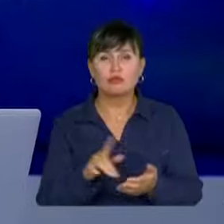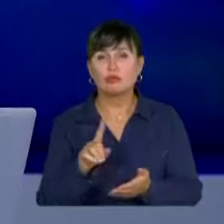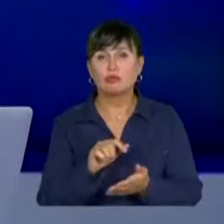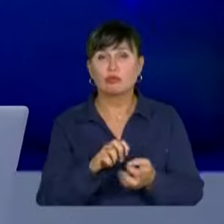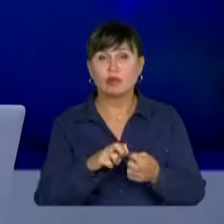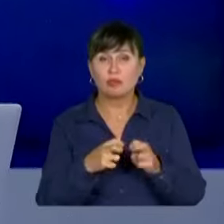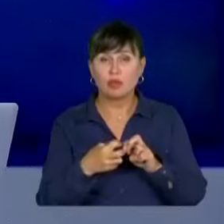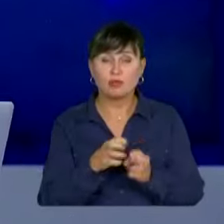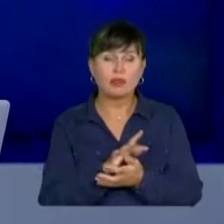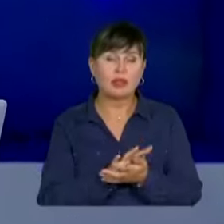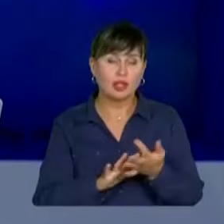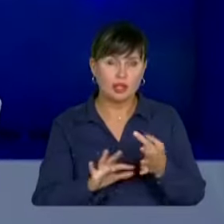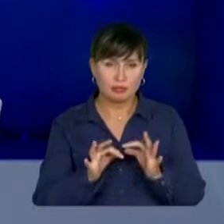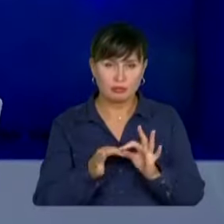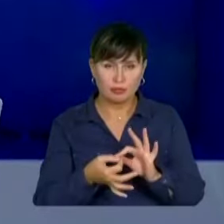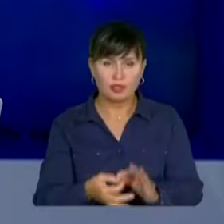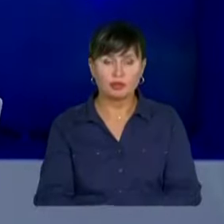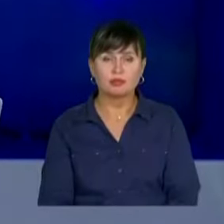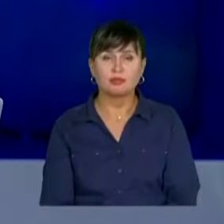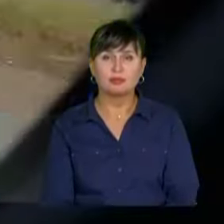проблема, разбирался Ренат Шарипов.